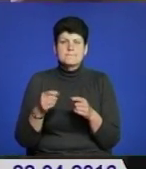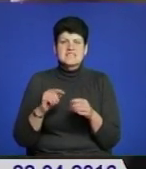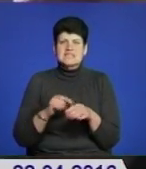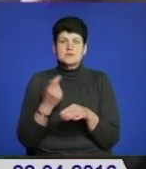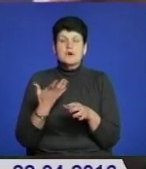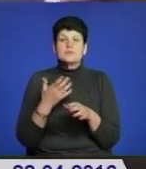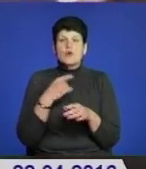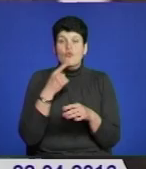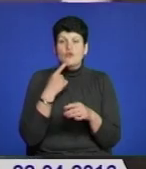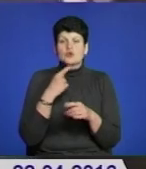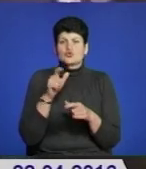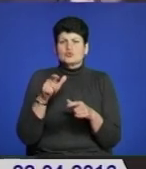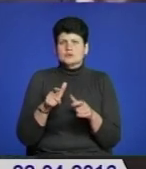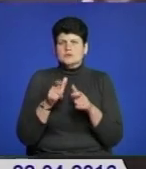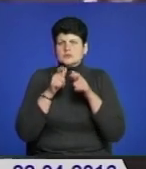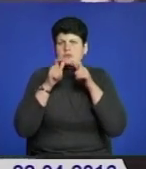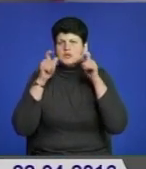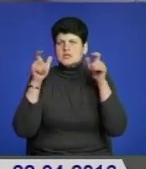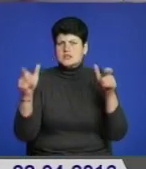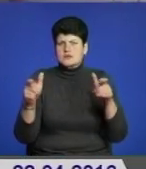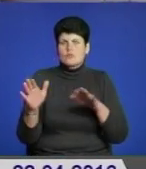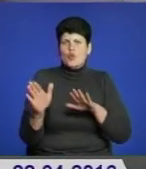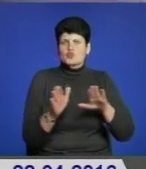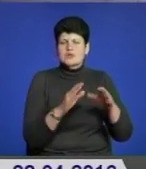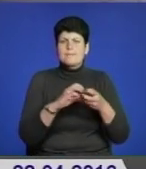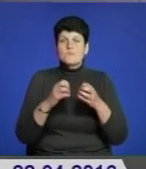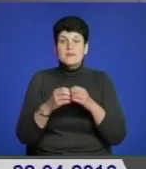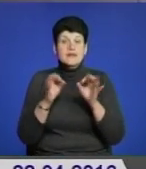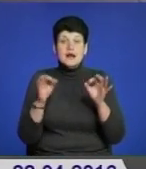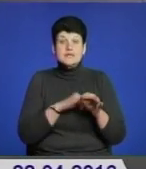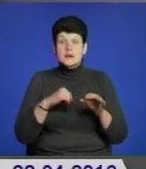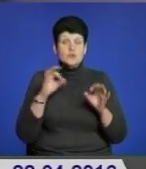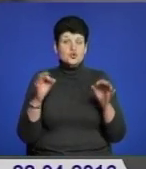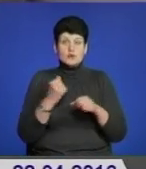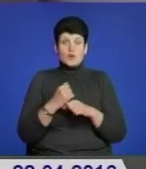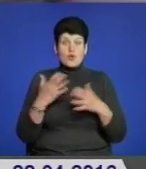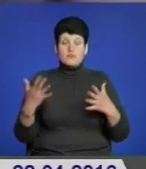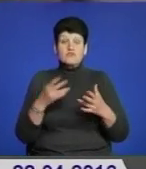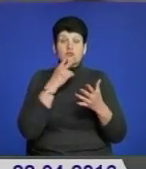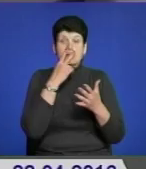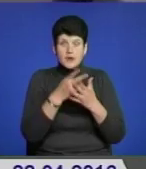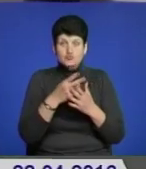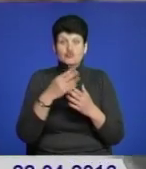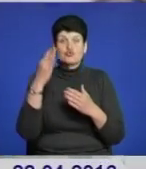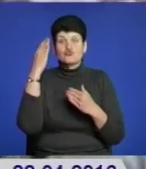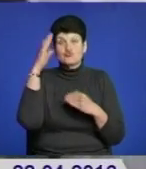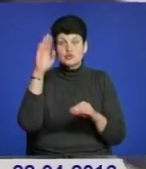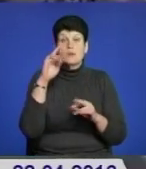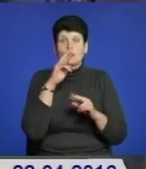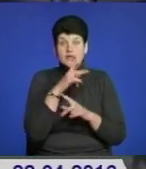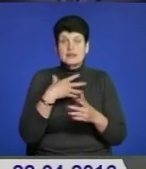що мешканці голосно кричать про усунення проблеми, хоча самі для цього нічого не роблять. Вони бачать чужі помилки, а на свої уваги